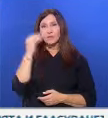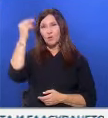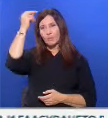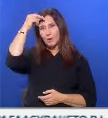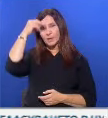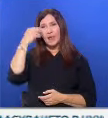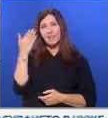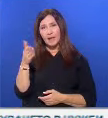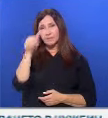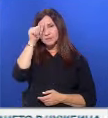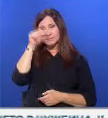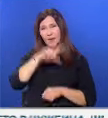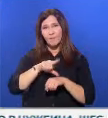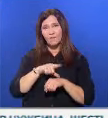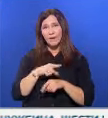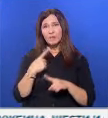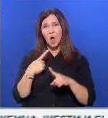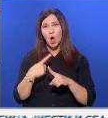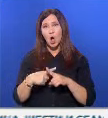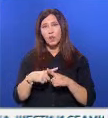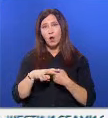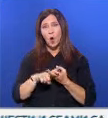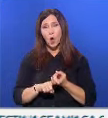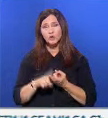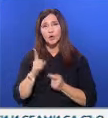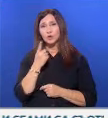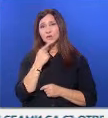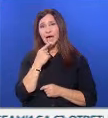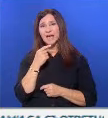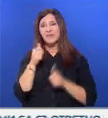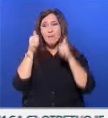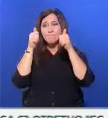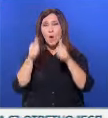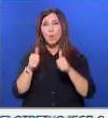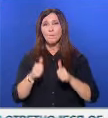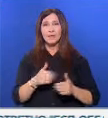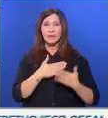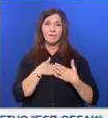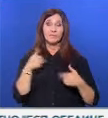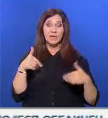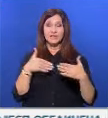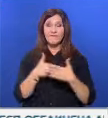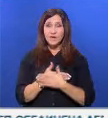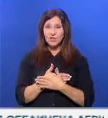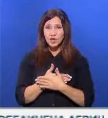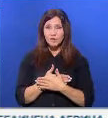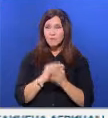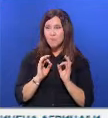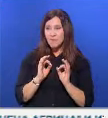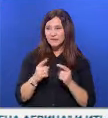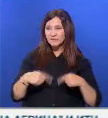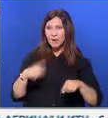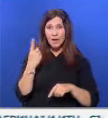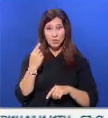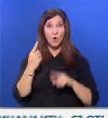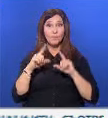България и тяхната съдба по време на Холокоста, се казва Монументът на любовта. А тази вечер в момента в зала 1